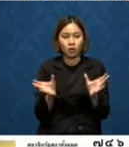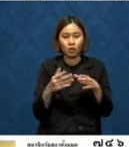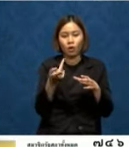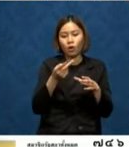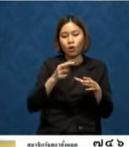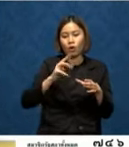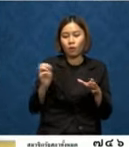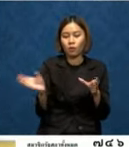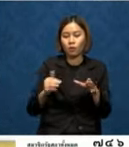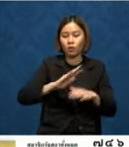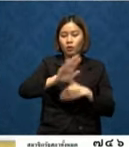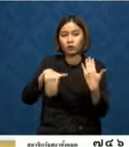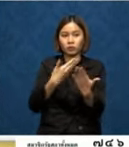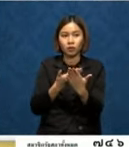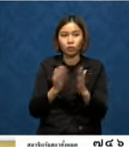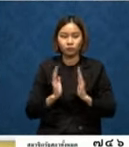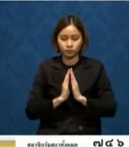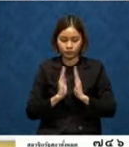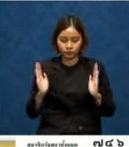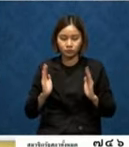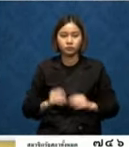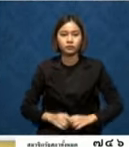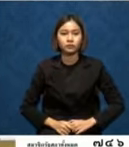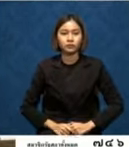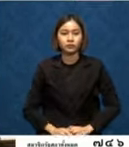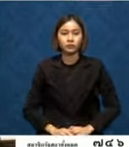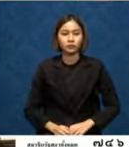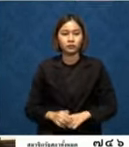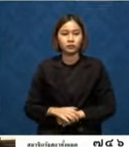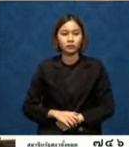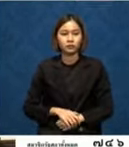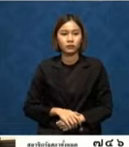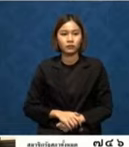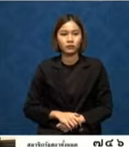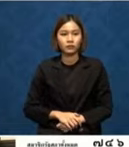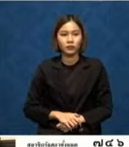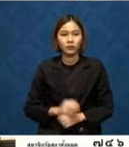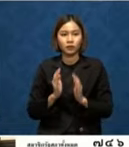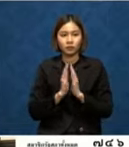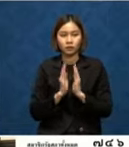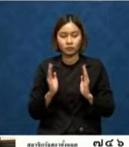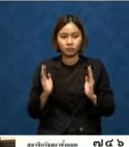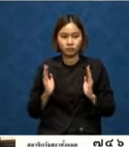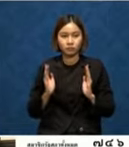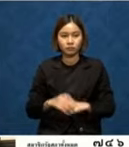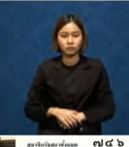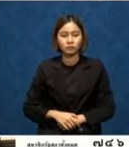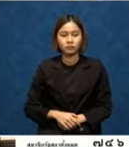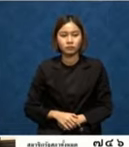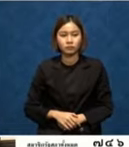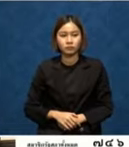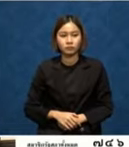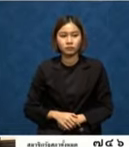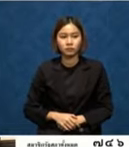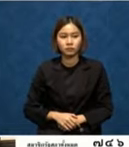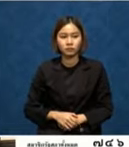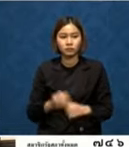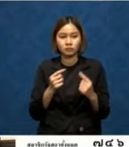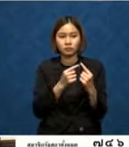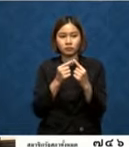รัฐมนตรีทุกๆท่านค่ะกราบขอบพระคุณค่ะขอบคุณครับท่านสำหรับนะครับ